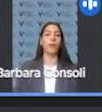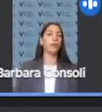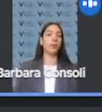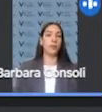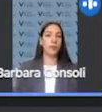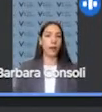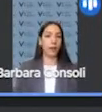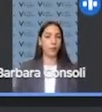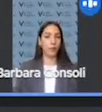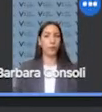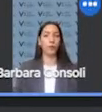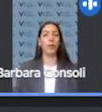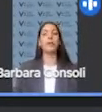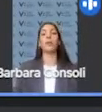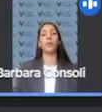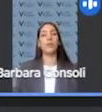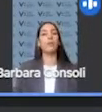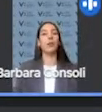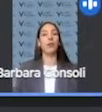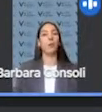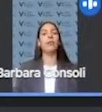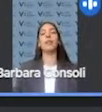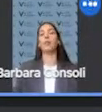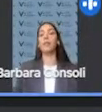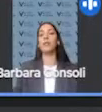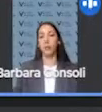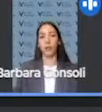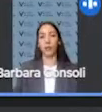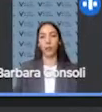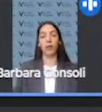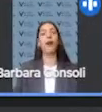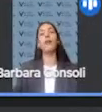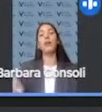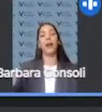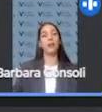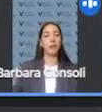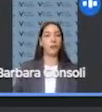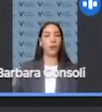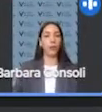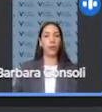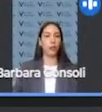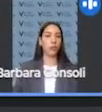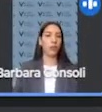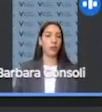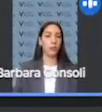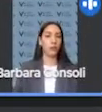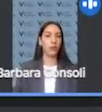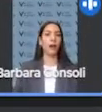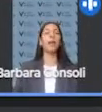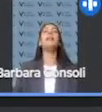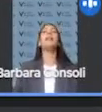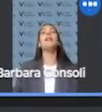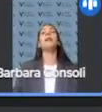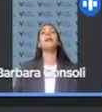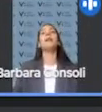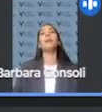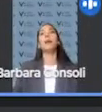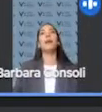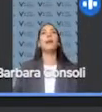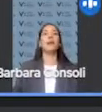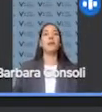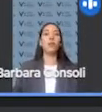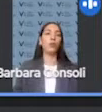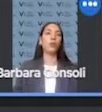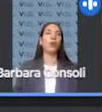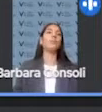un elemento essenziale a giurisprudenza, nonostante la frequenza non sia obbligatoria ai fini poi dell'accesso alle sedute d'esame,